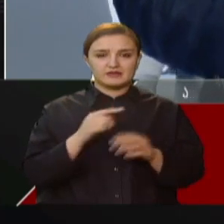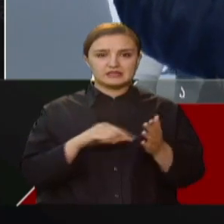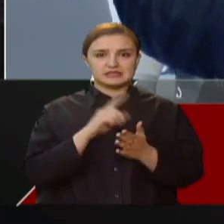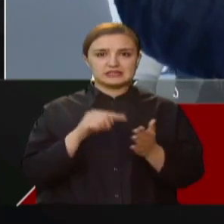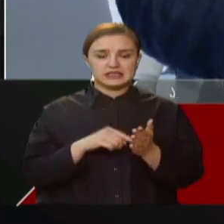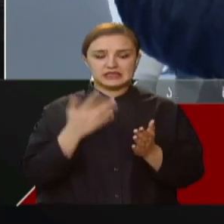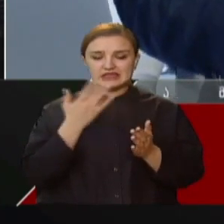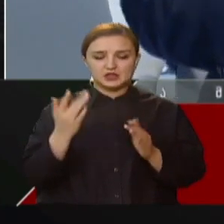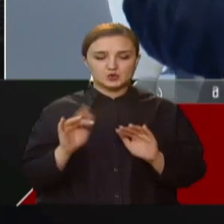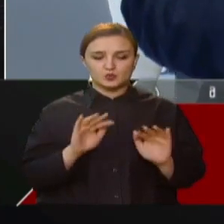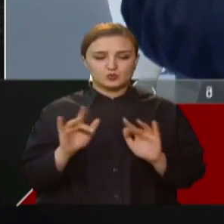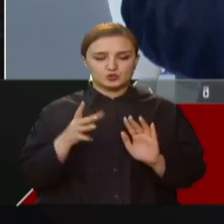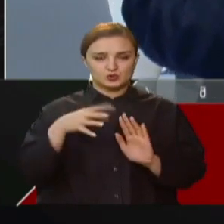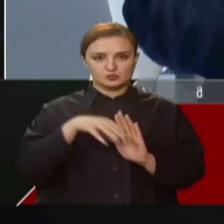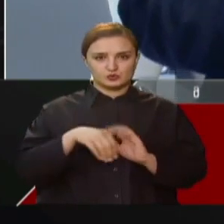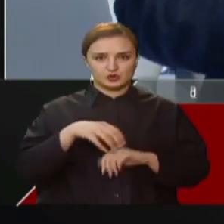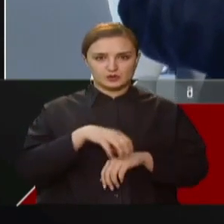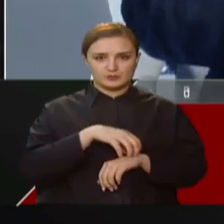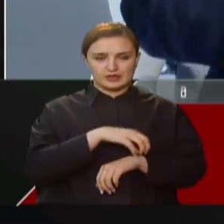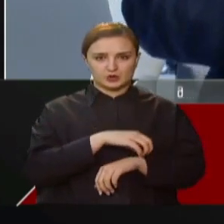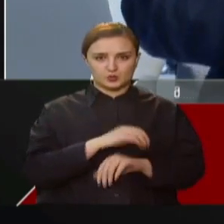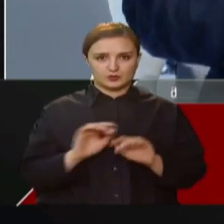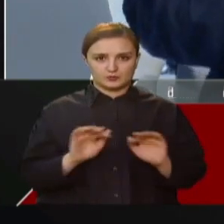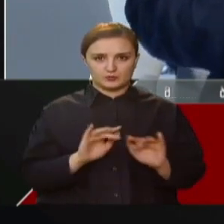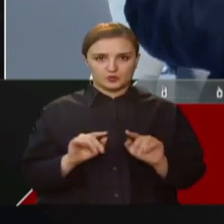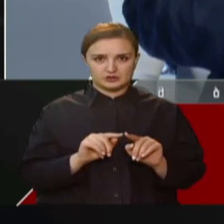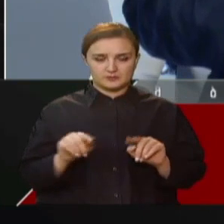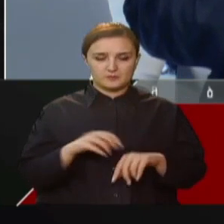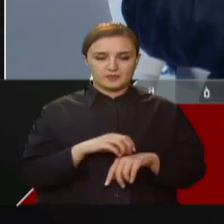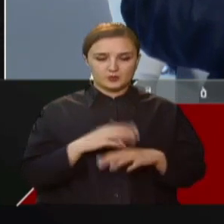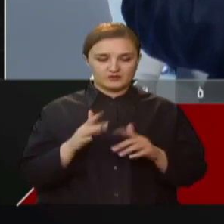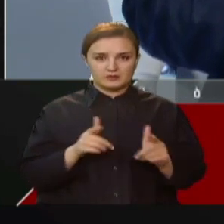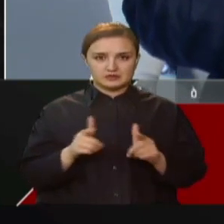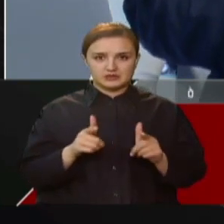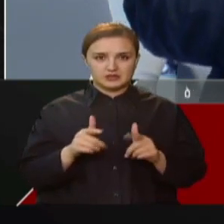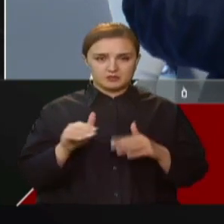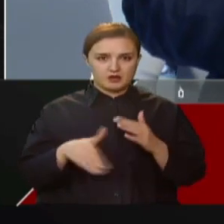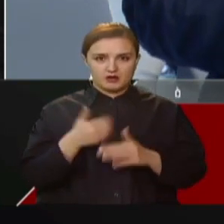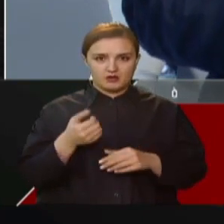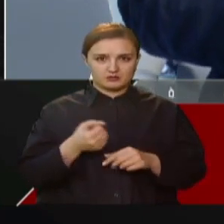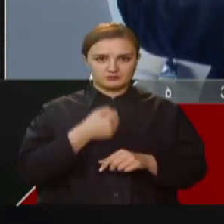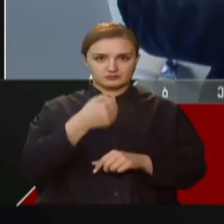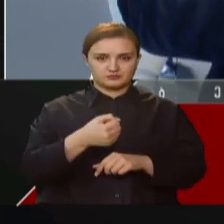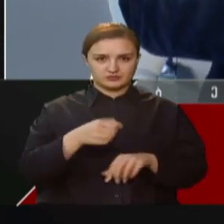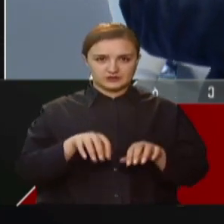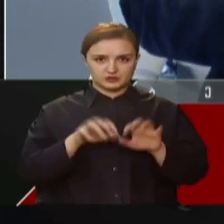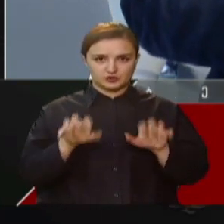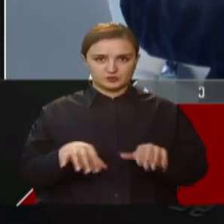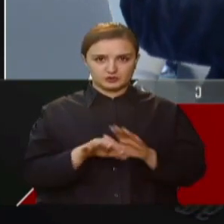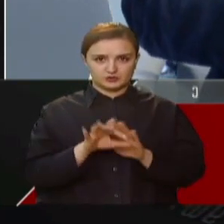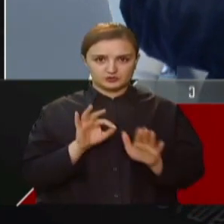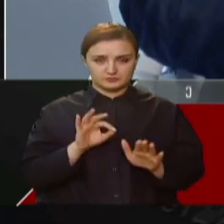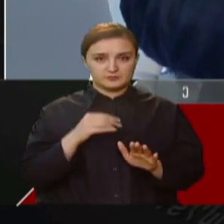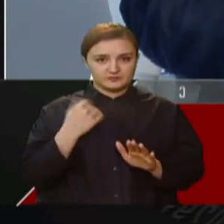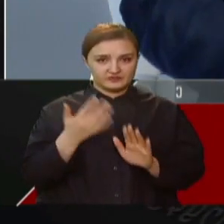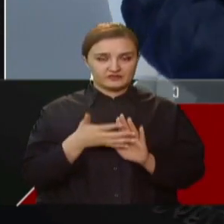ნაციონალურ მოძრაობაში შიდა პარტიული პროცესები. Პარტია იმზადება ახალი თავმჯდომარის ასარჩევად და უკვე გვესმის